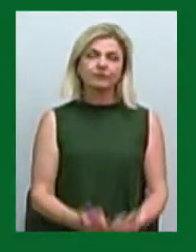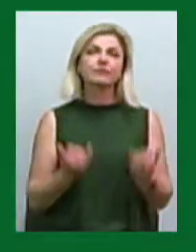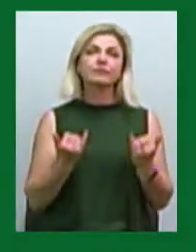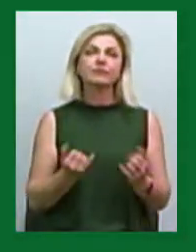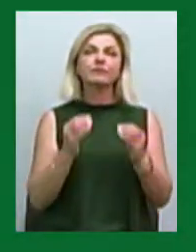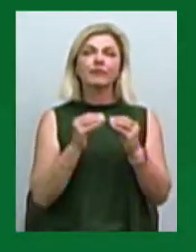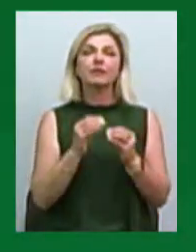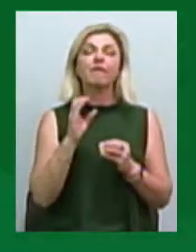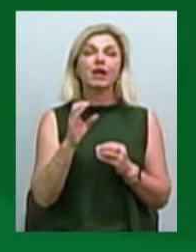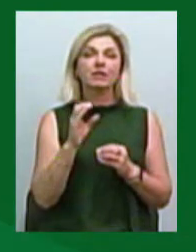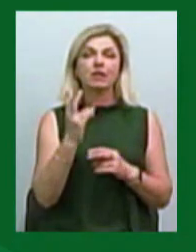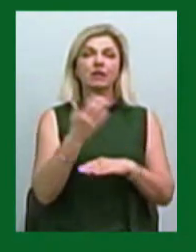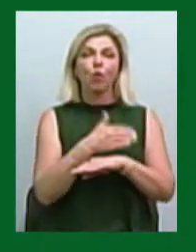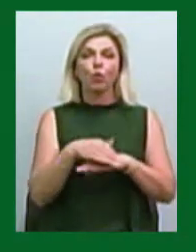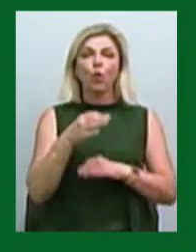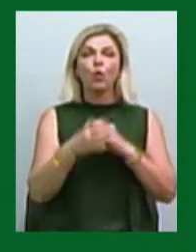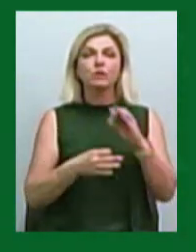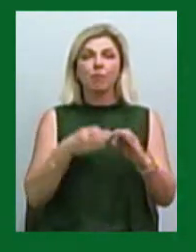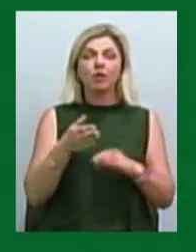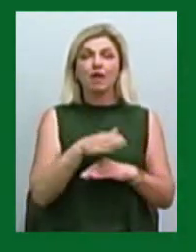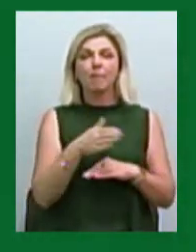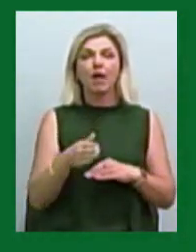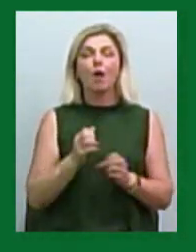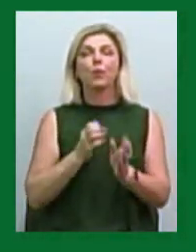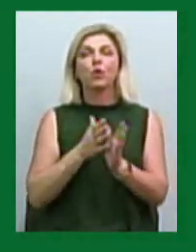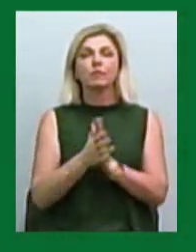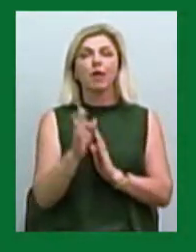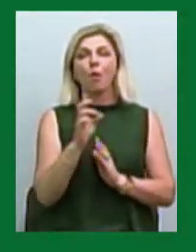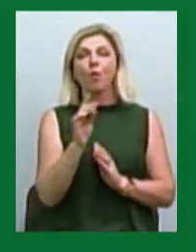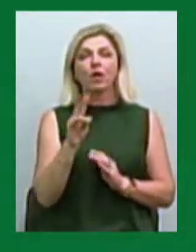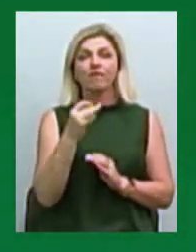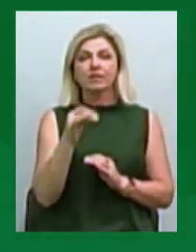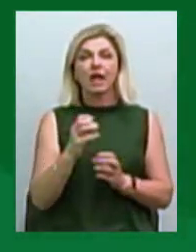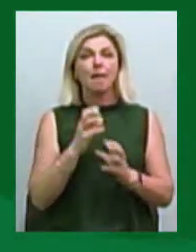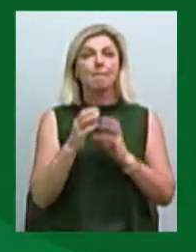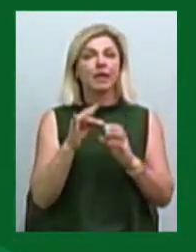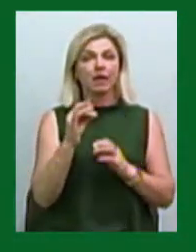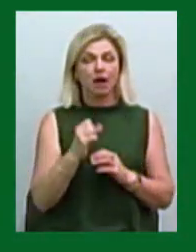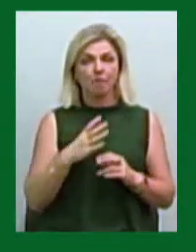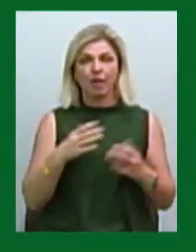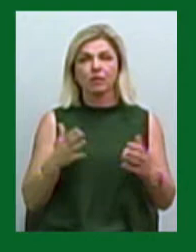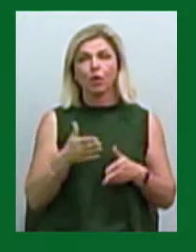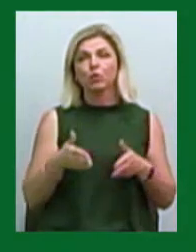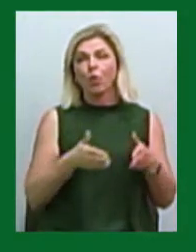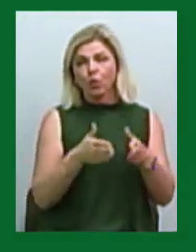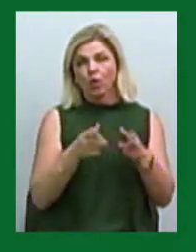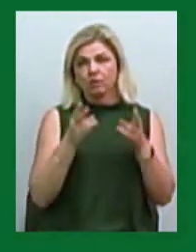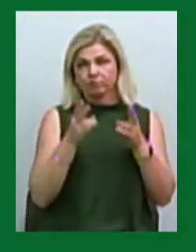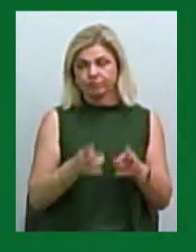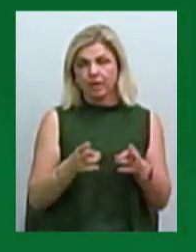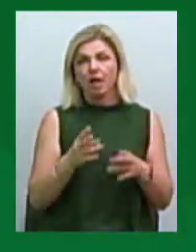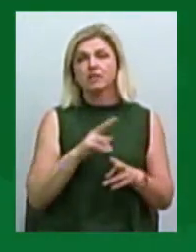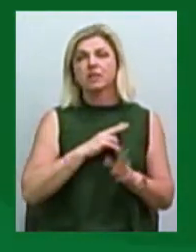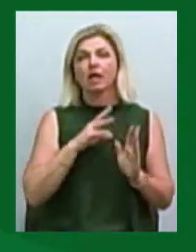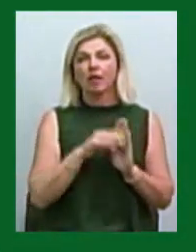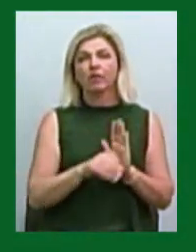Сьогодні, 10 вересня, на вулиці Космонавтів між проспектом Богоявленським та Миру сталася дорожня транспортна пригода. Загинула